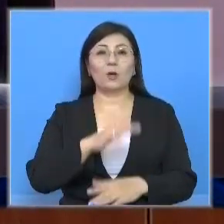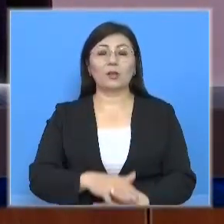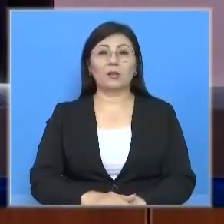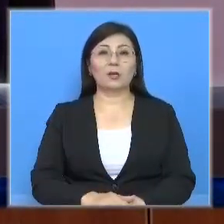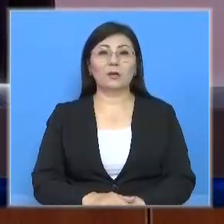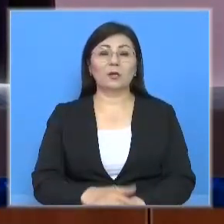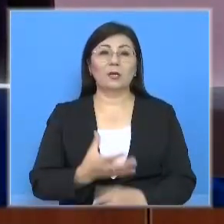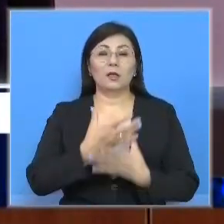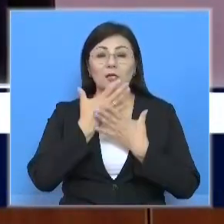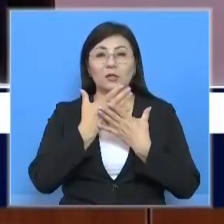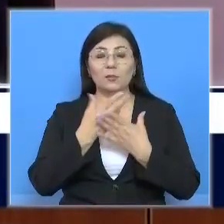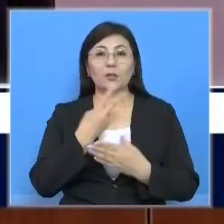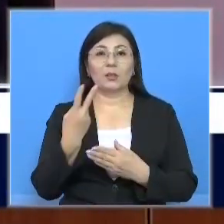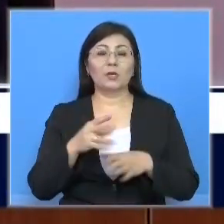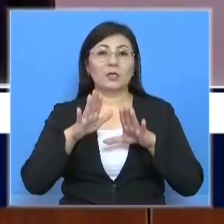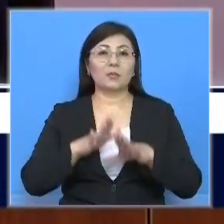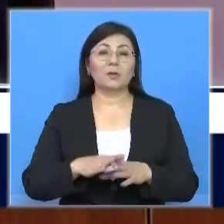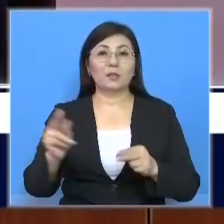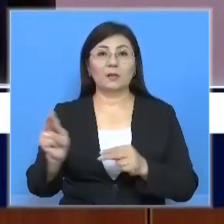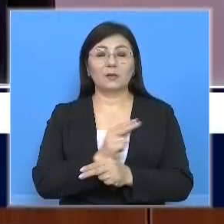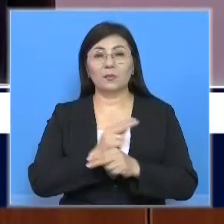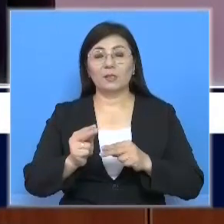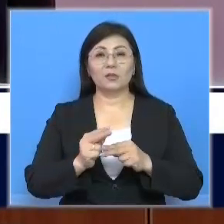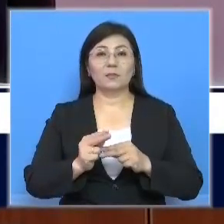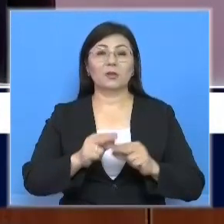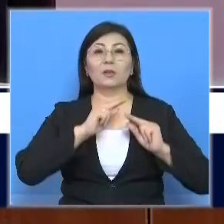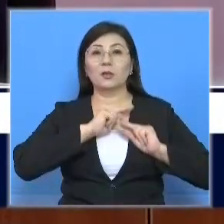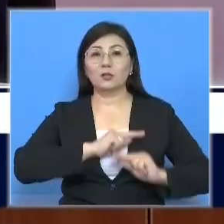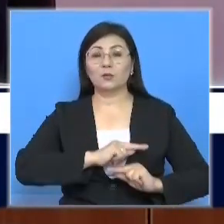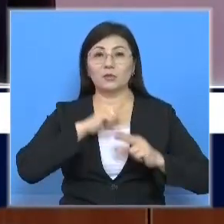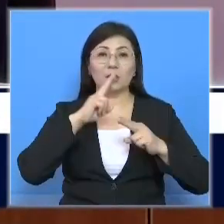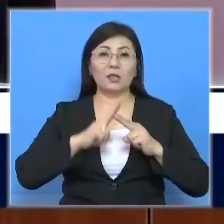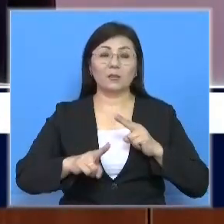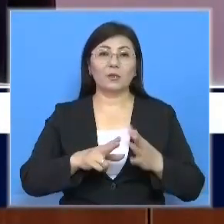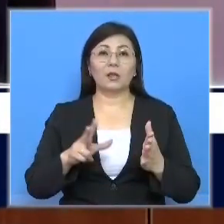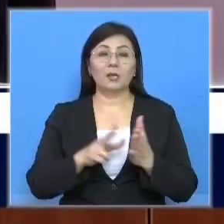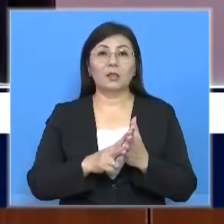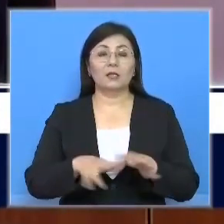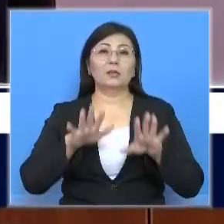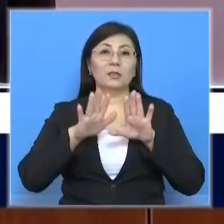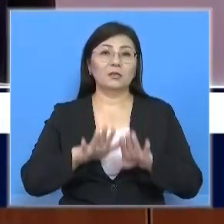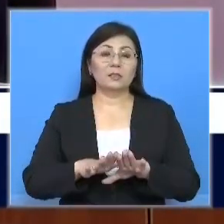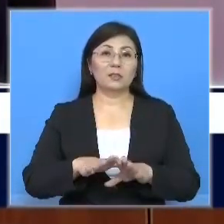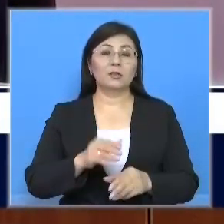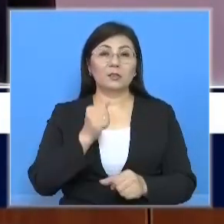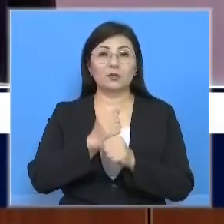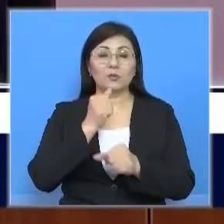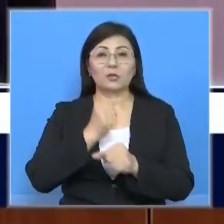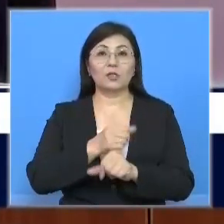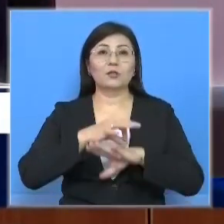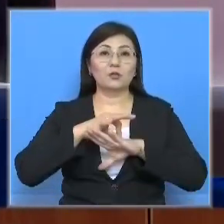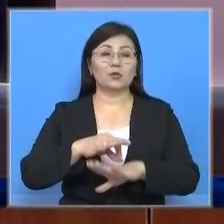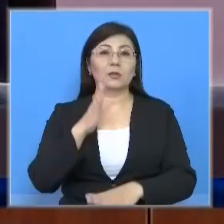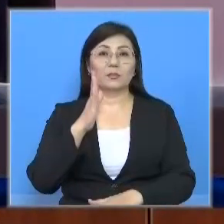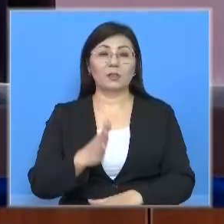жылу бөлінің 2 учаскесінде құрылыс монтаждау жұмыстары аяқталған. 8 учаскеде жұмыстар жүргізіліп жатыр. 5